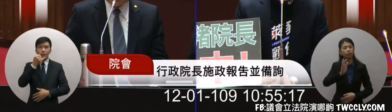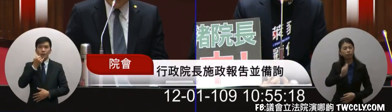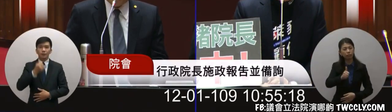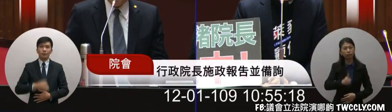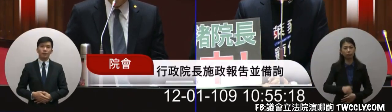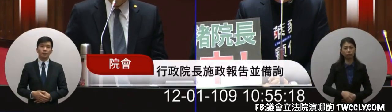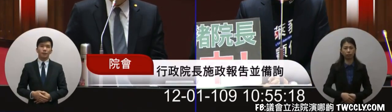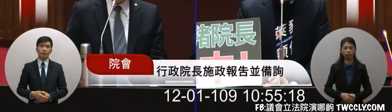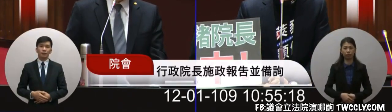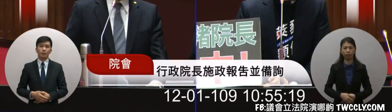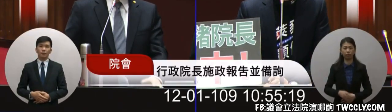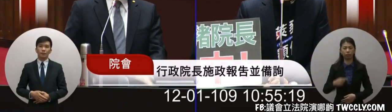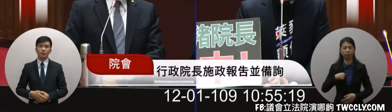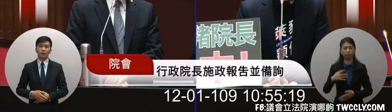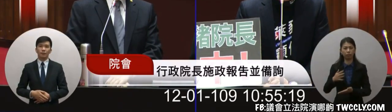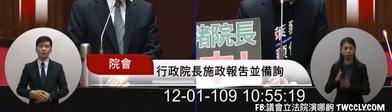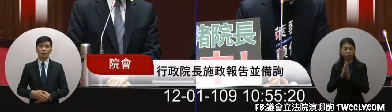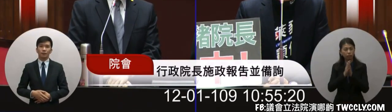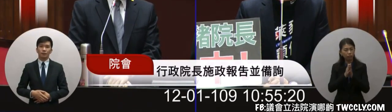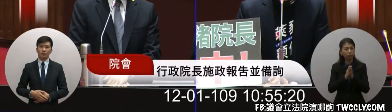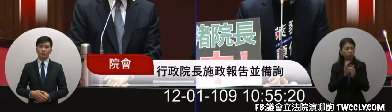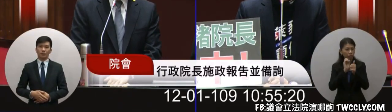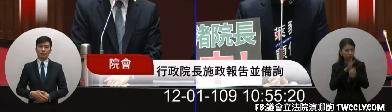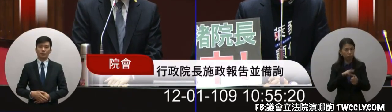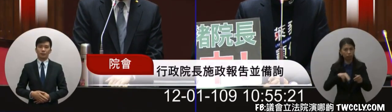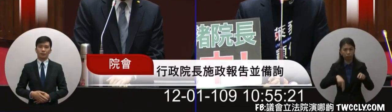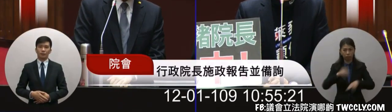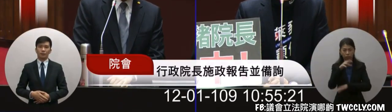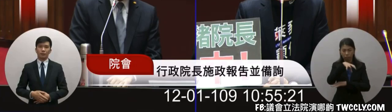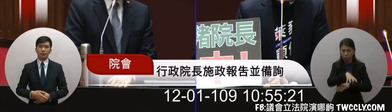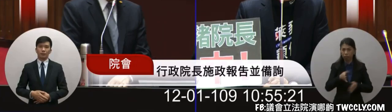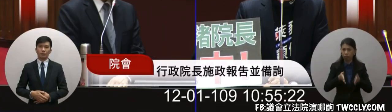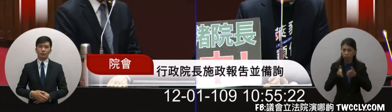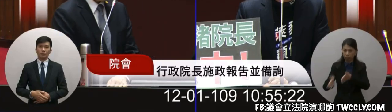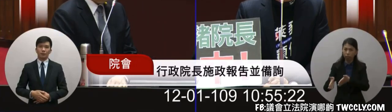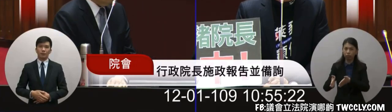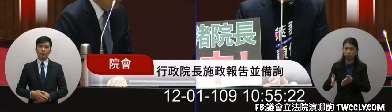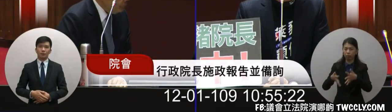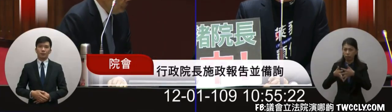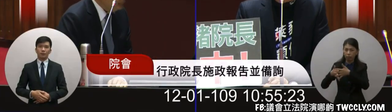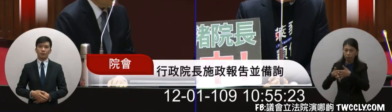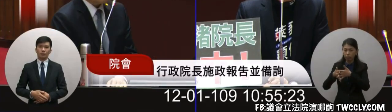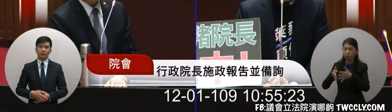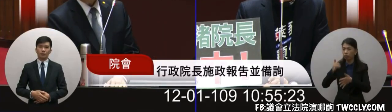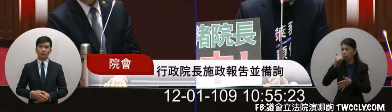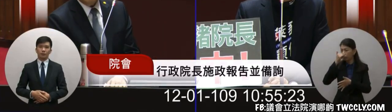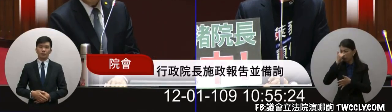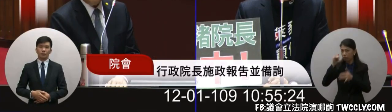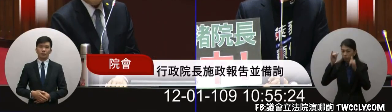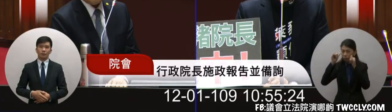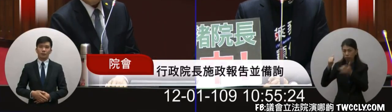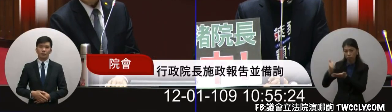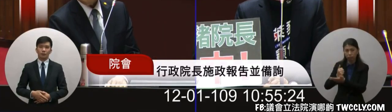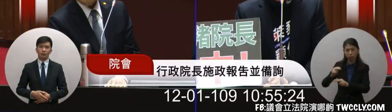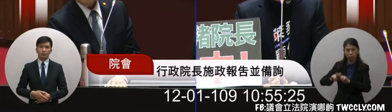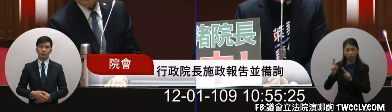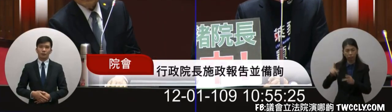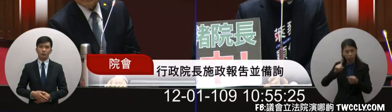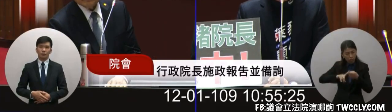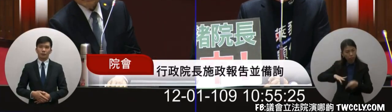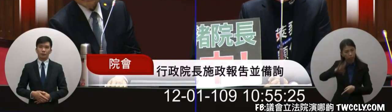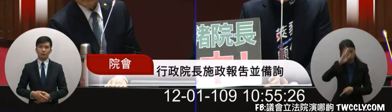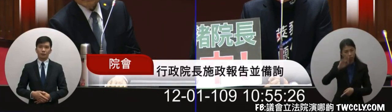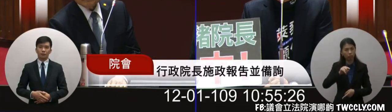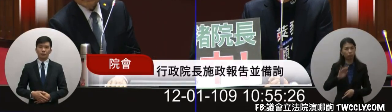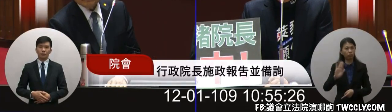们有要求说，您针对行政院针对开放瘦肉精猪肉这边来道歉，但是您到目前为止